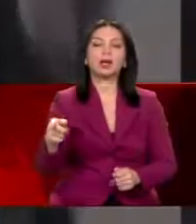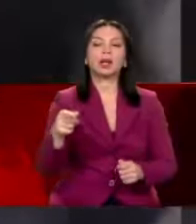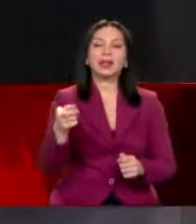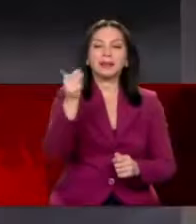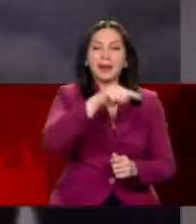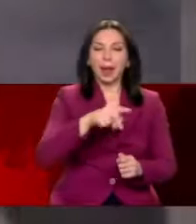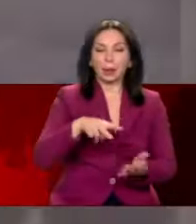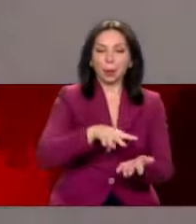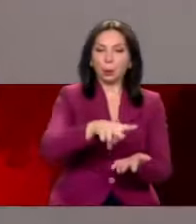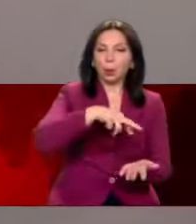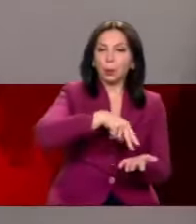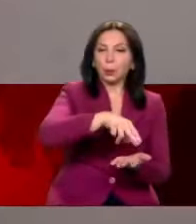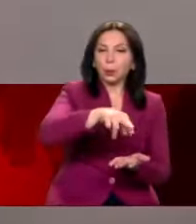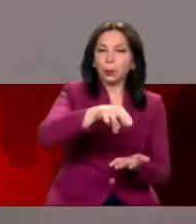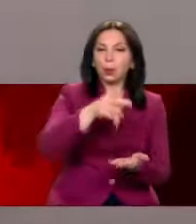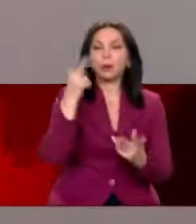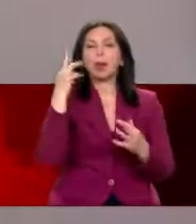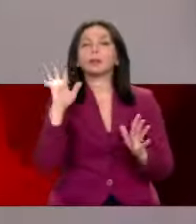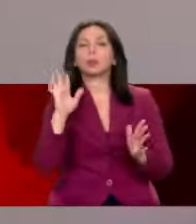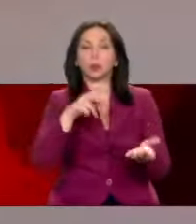geçenleri rahatsız etmeye başladı.